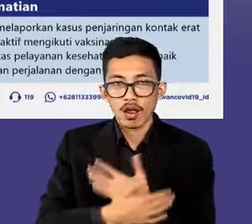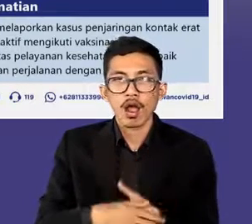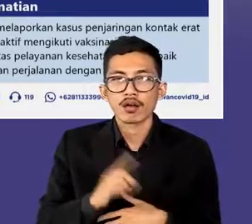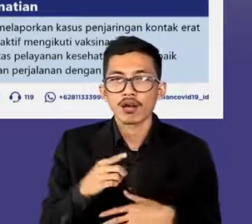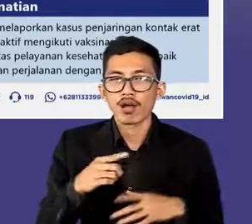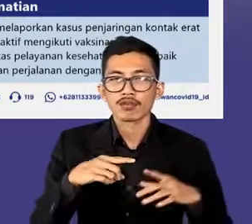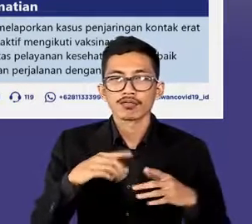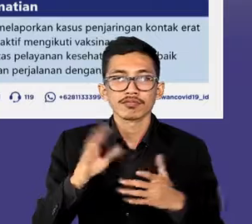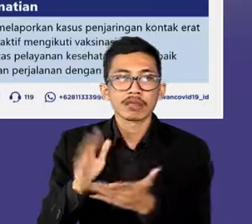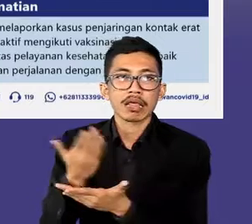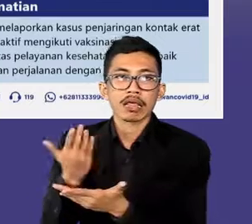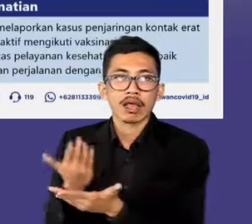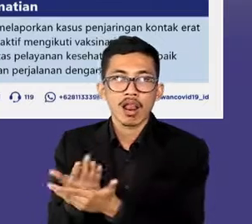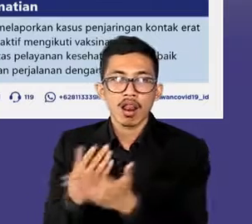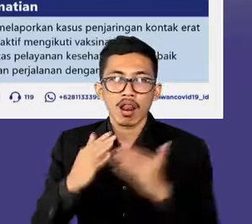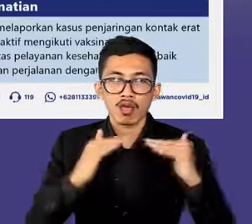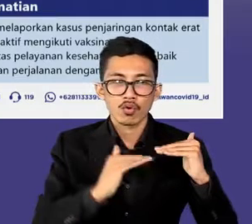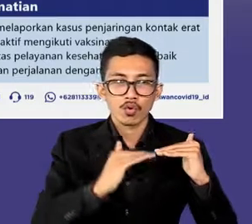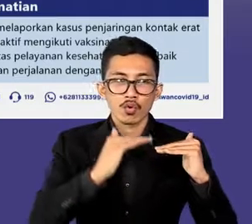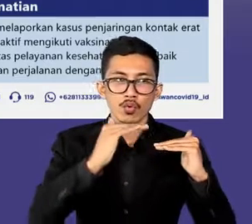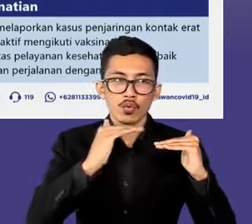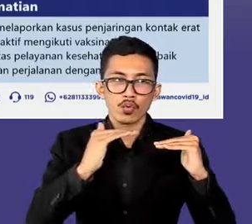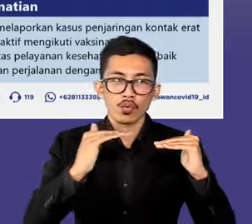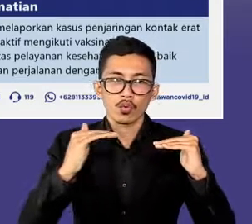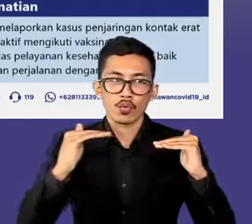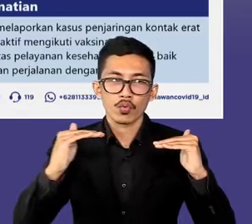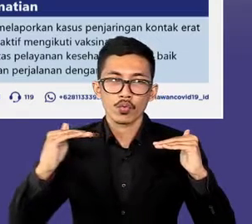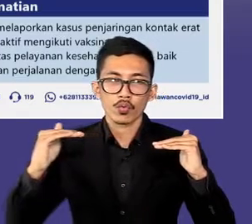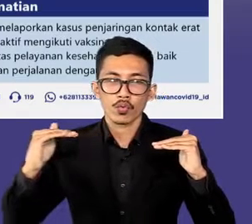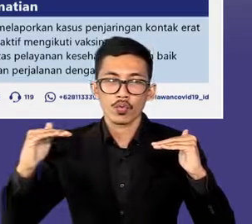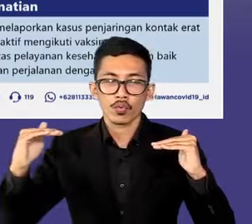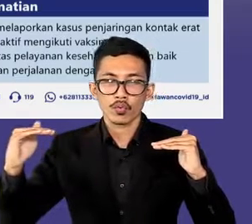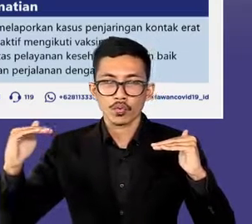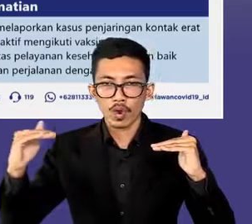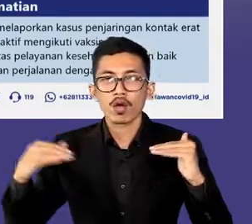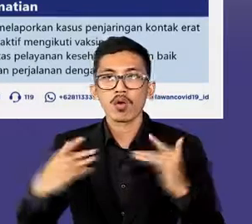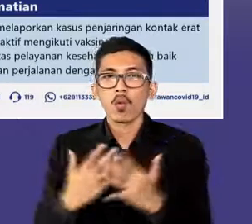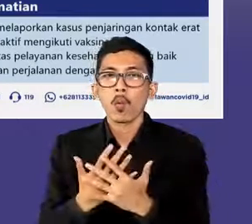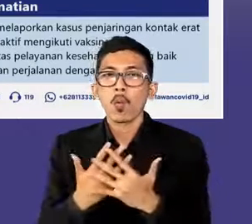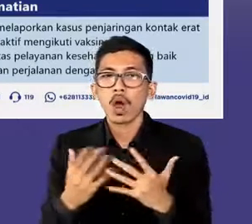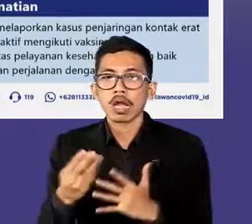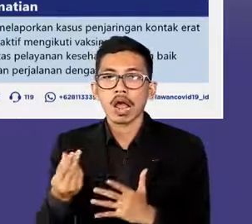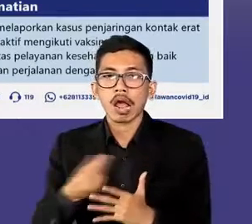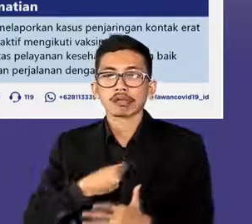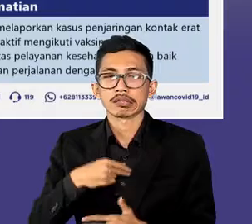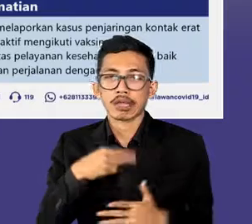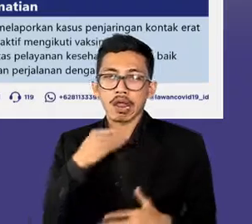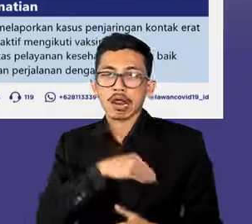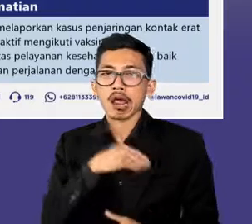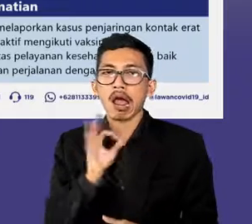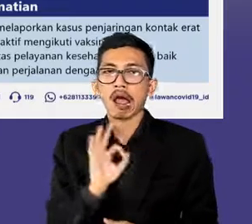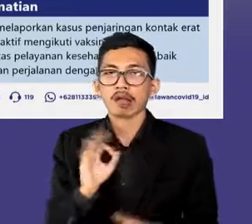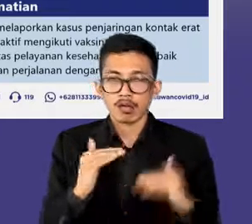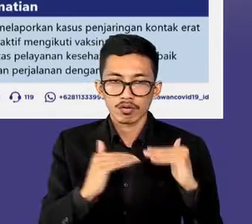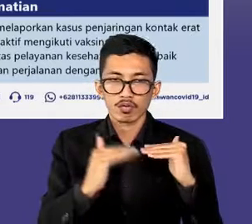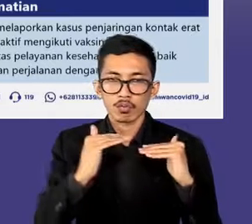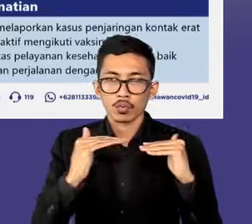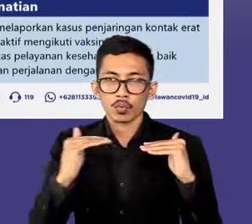kurva kematian lebih landai pada daerah berpendapatan menengah daripada daerah berpendapatan tinggi